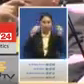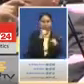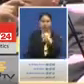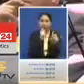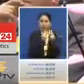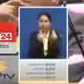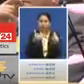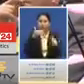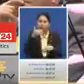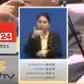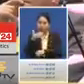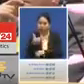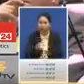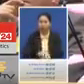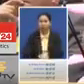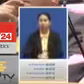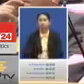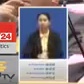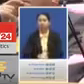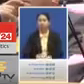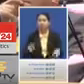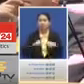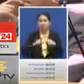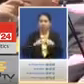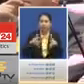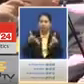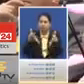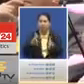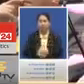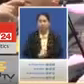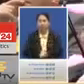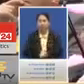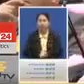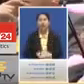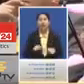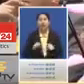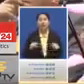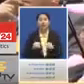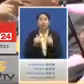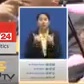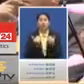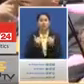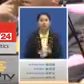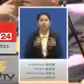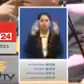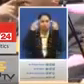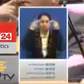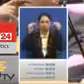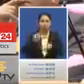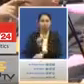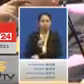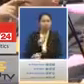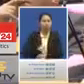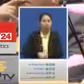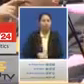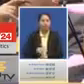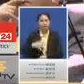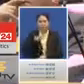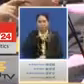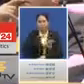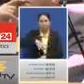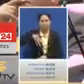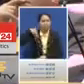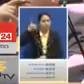ลอดไม่เคยมีสัญญาณอะไรจะมีปัญหาแต่พอตอนท่านเนี่ยเขาไม่สบายใ